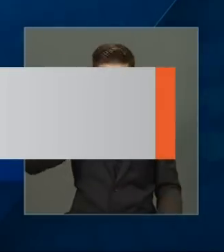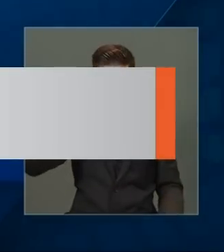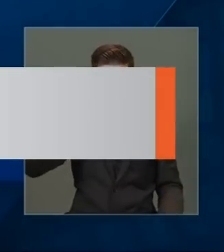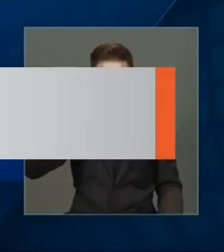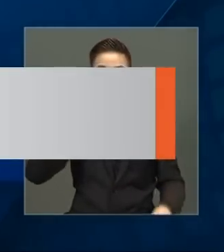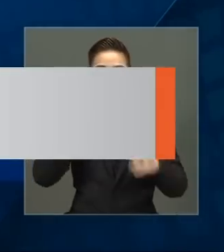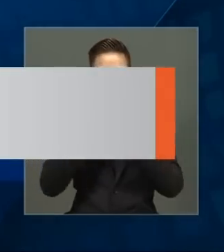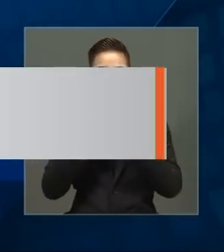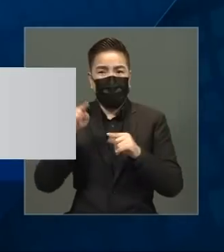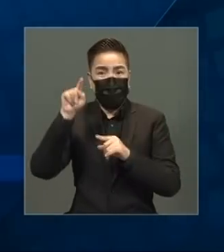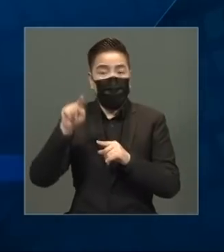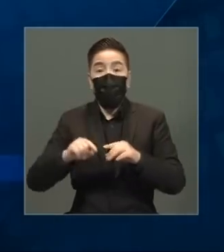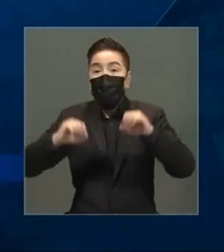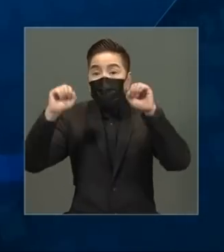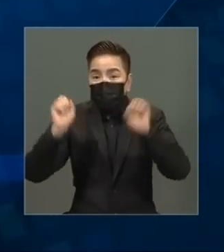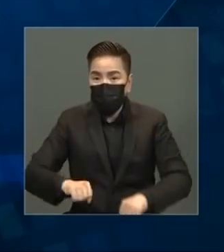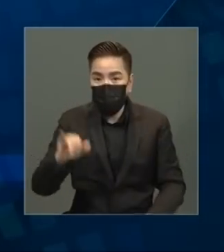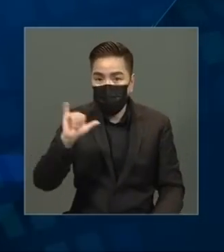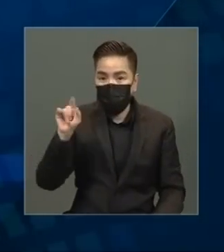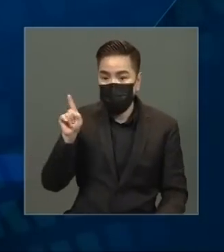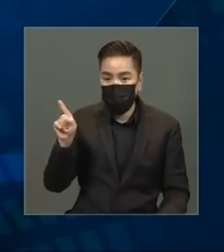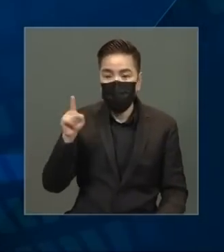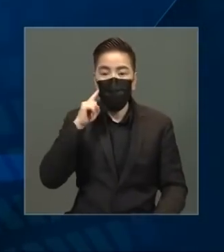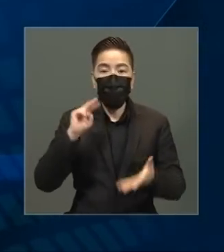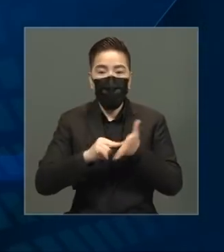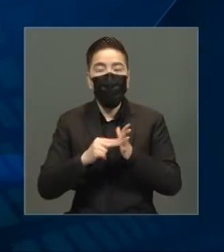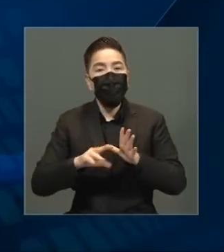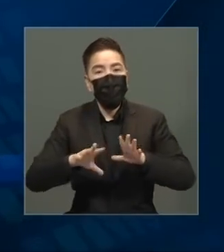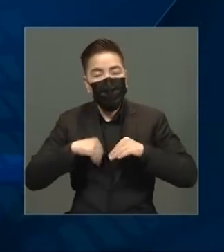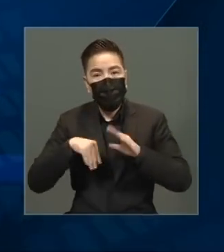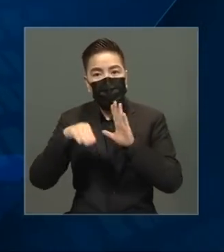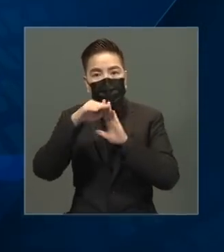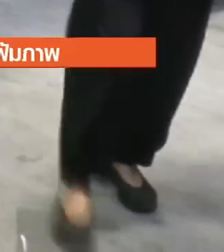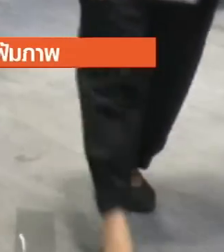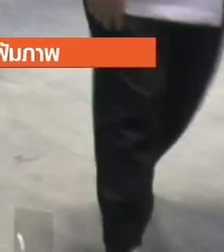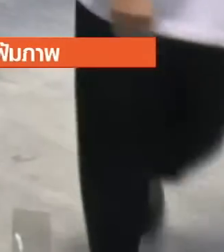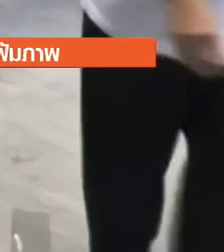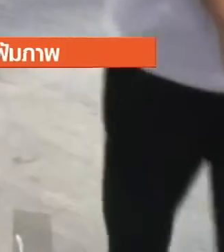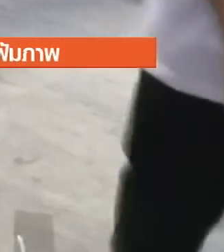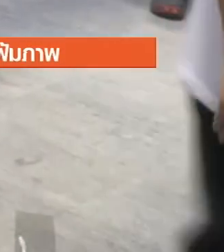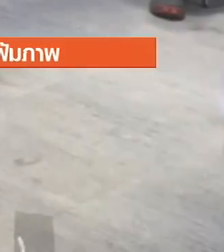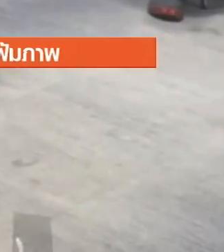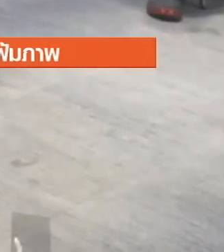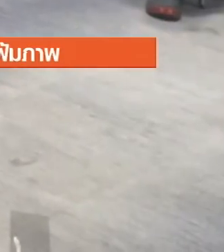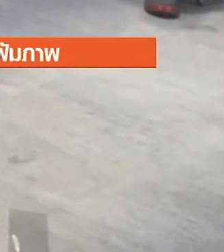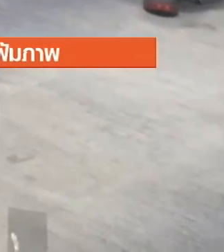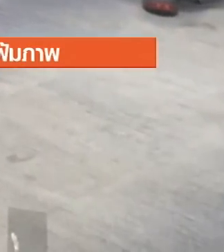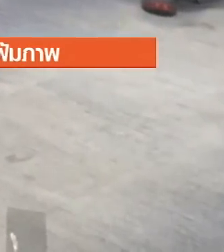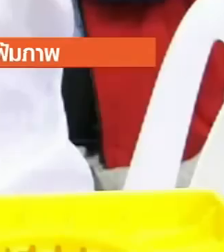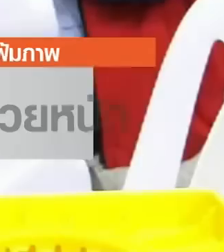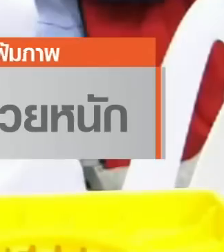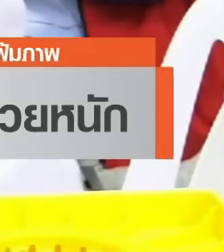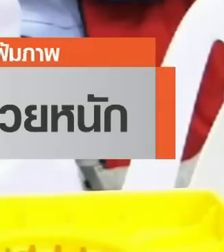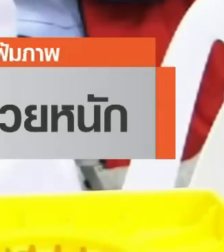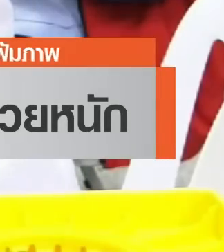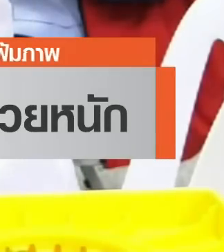โดยหลักการตัวนี้ยังไม่ได้อนุมัตินะครับแต่เห็นชอบด้วยหลักการและนอกจากนี้นะครับที่ประชุม